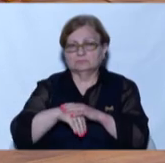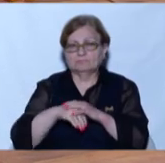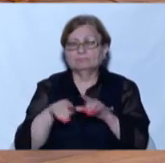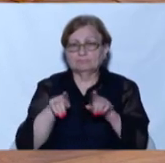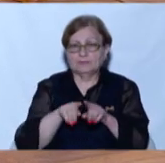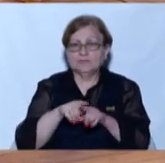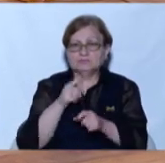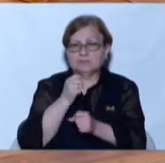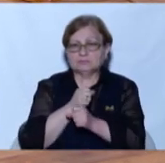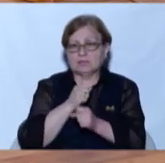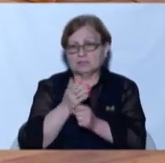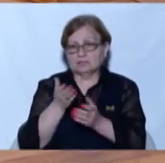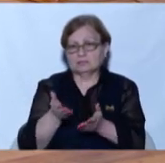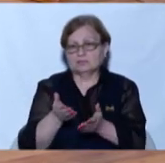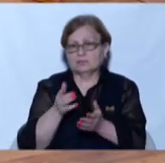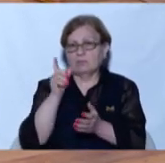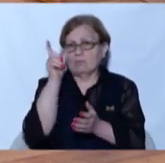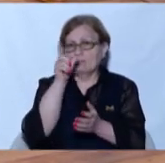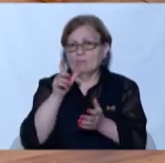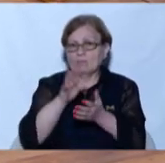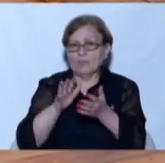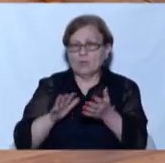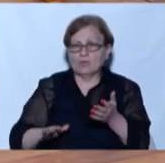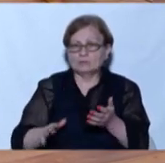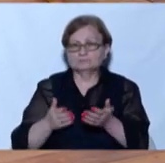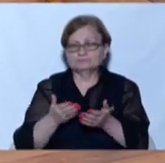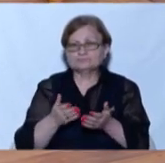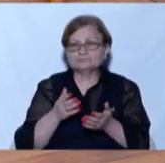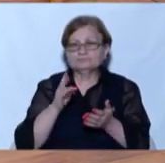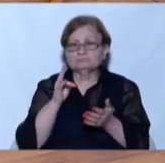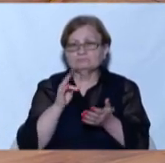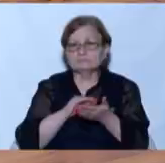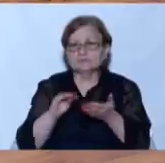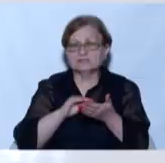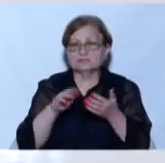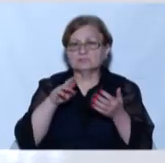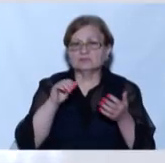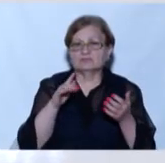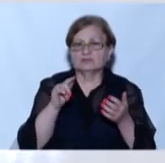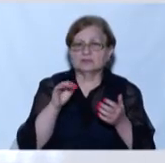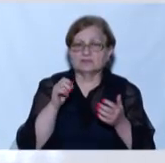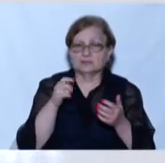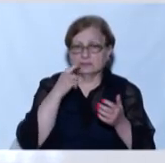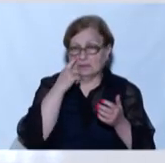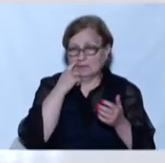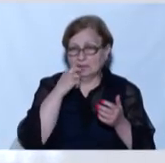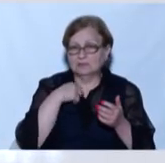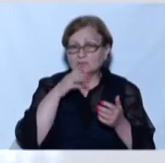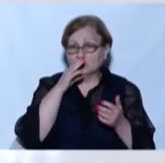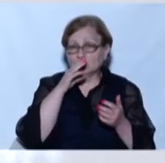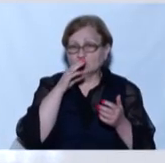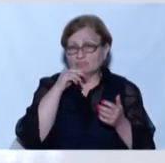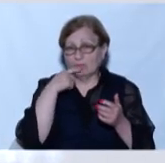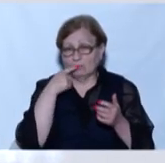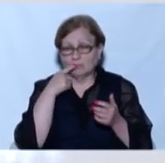არის გაკეთებული ეს პოემაც, ეს ნაწარმოებიც დავითიანი, მაგრამ რატო ვამბობ, ჩვენ როცა ნაწარმოებს